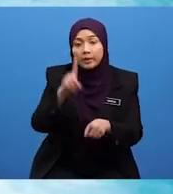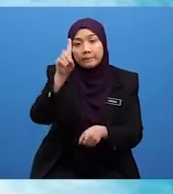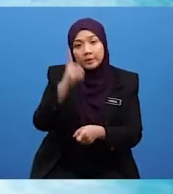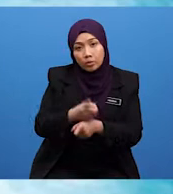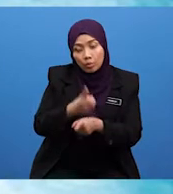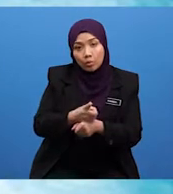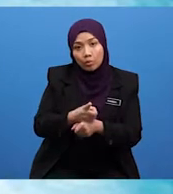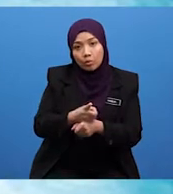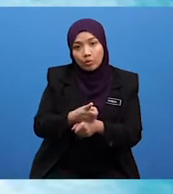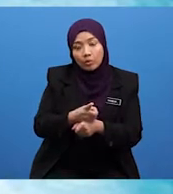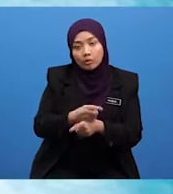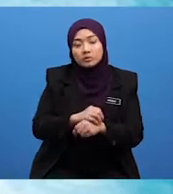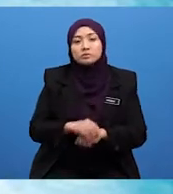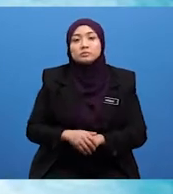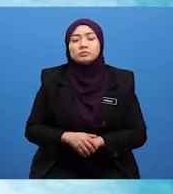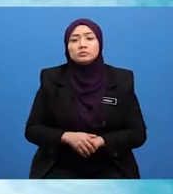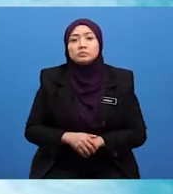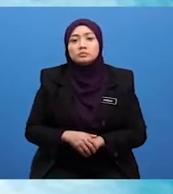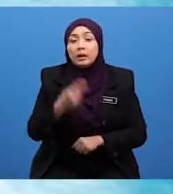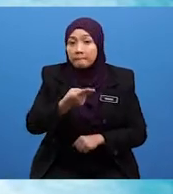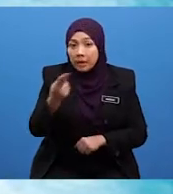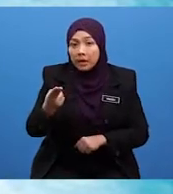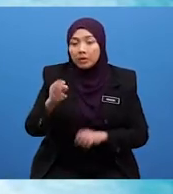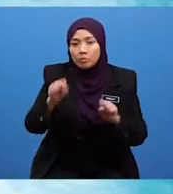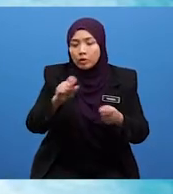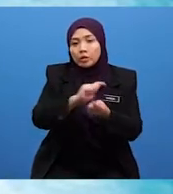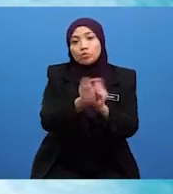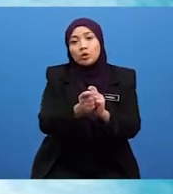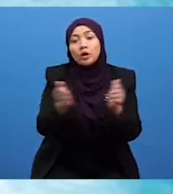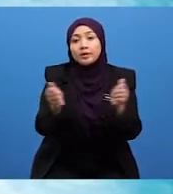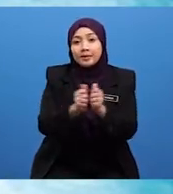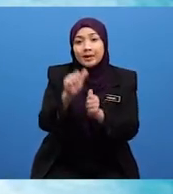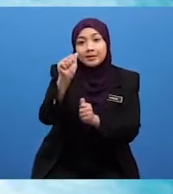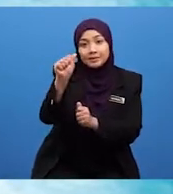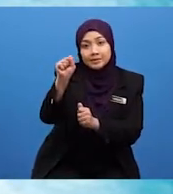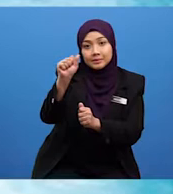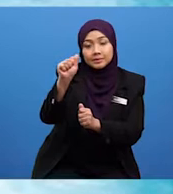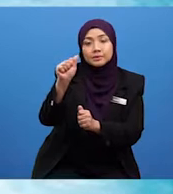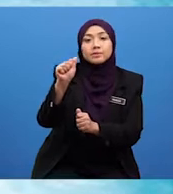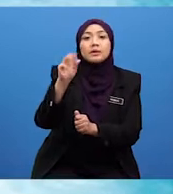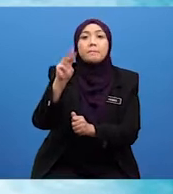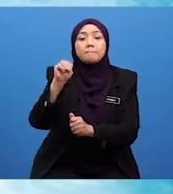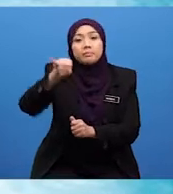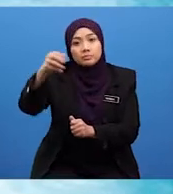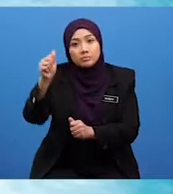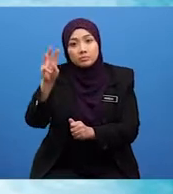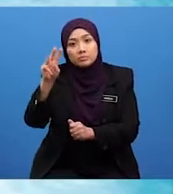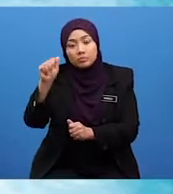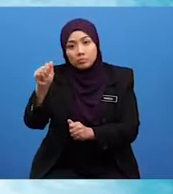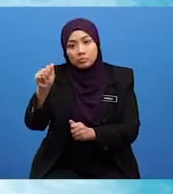Jawapannya, antara bahan yang boleh menggantikan dalam masakan kari ikan Aina